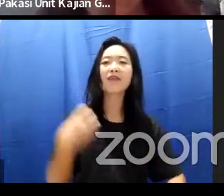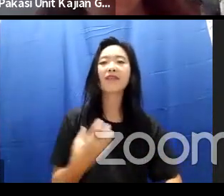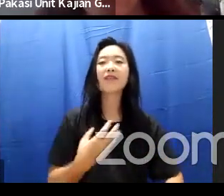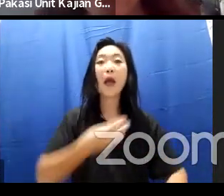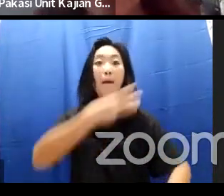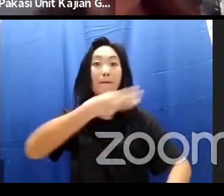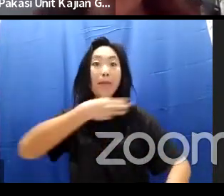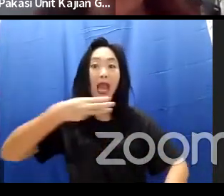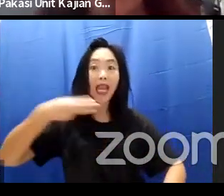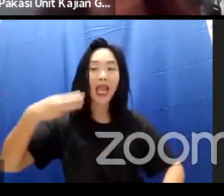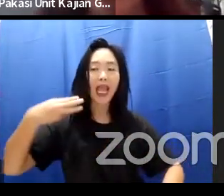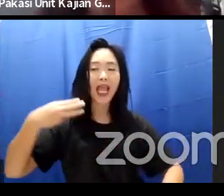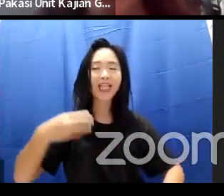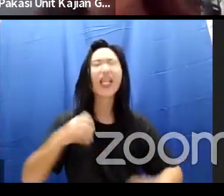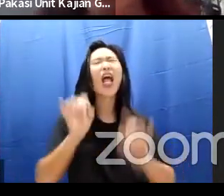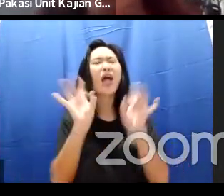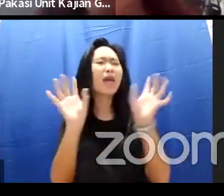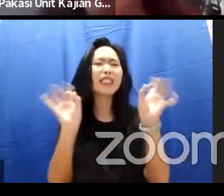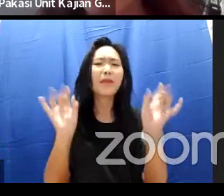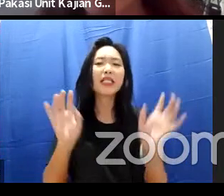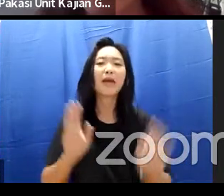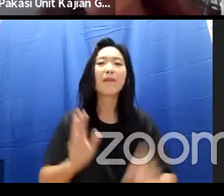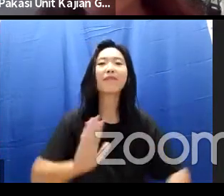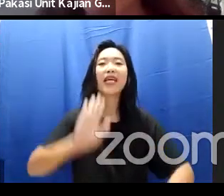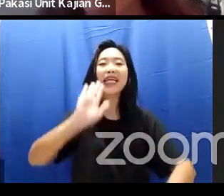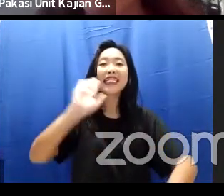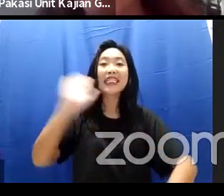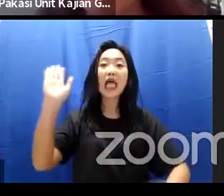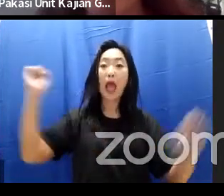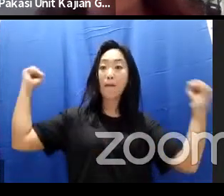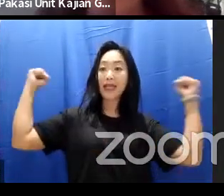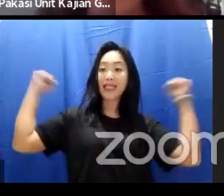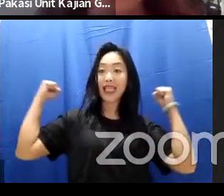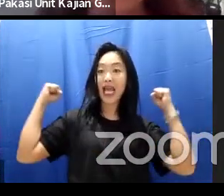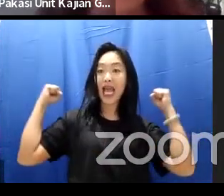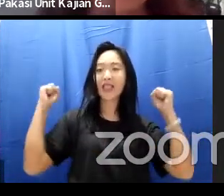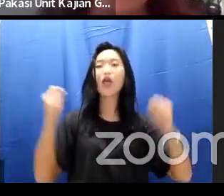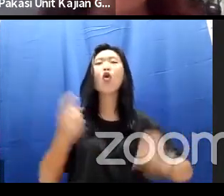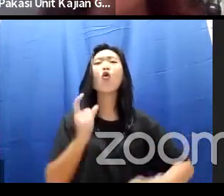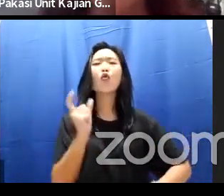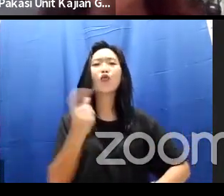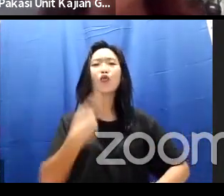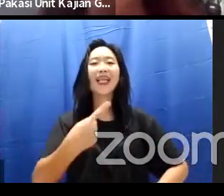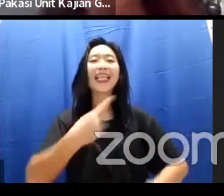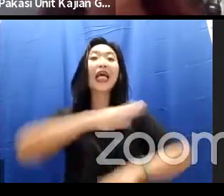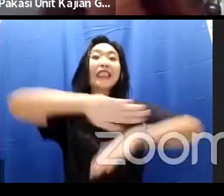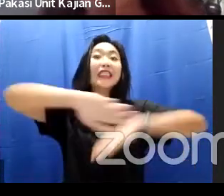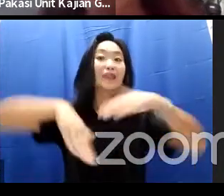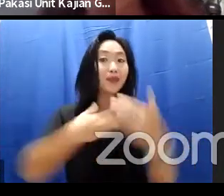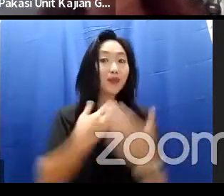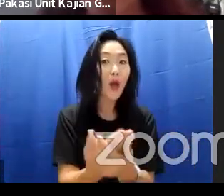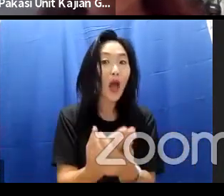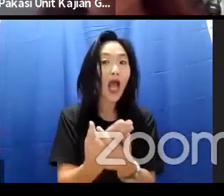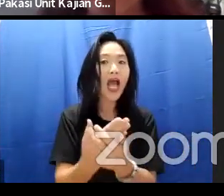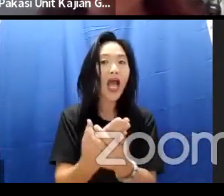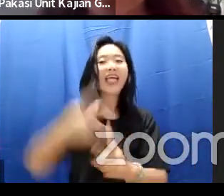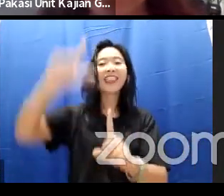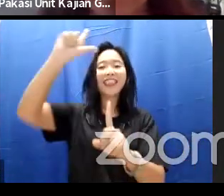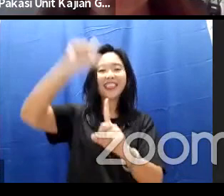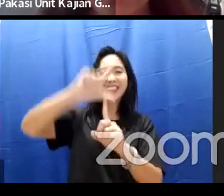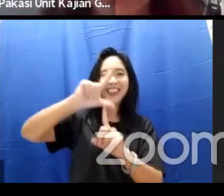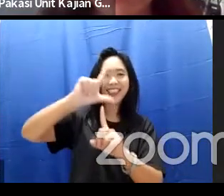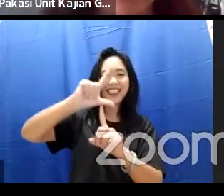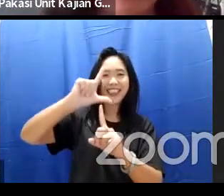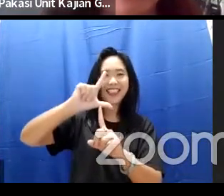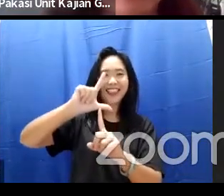dunia. Salam sehat dari Let's Talk untuk kita semua, dan salam Let's Talk. Salam Let's Talk seperti ini. Ini